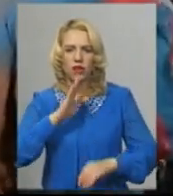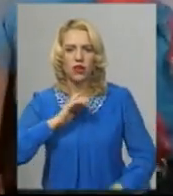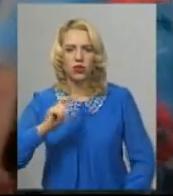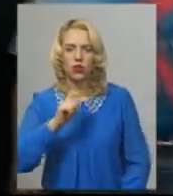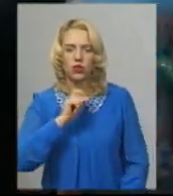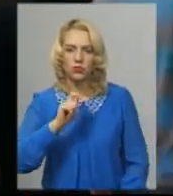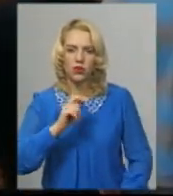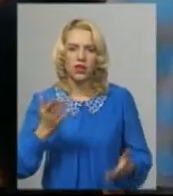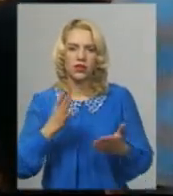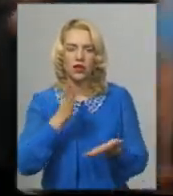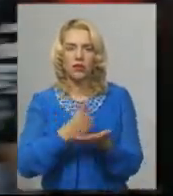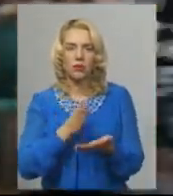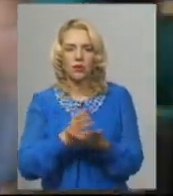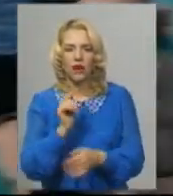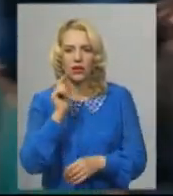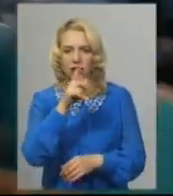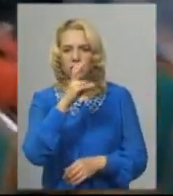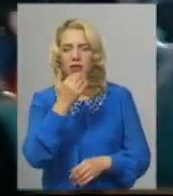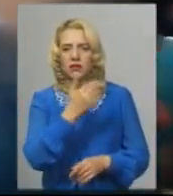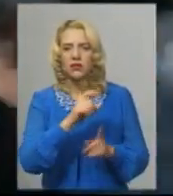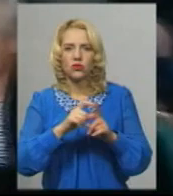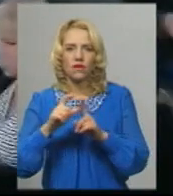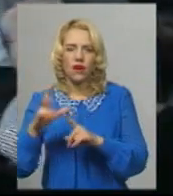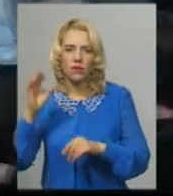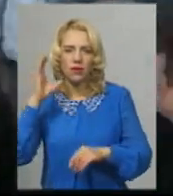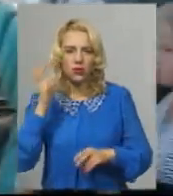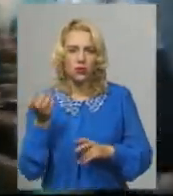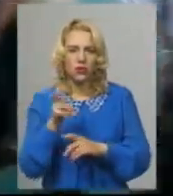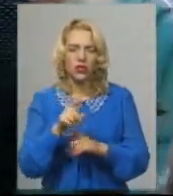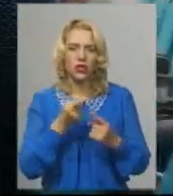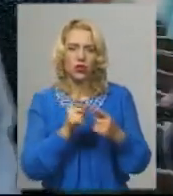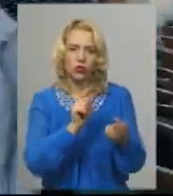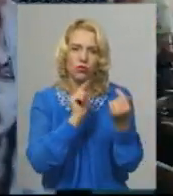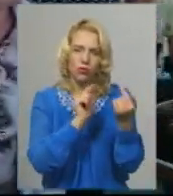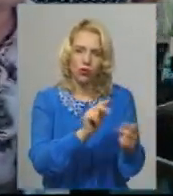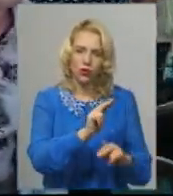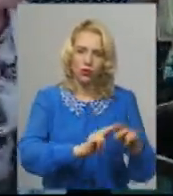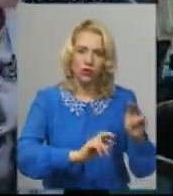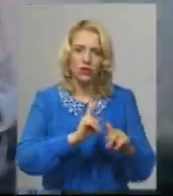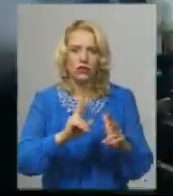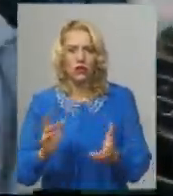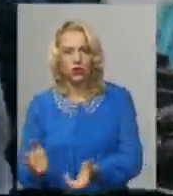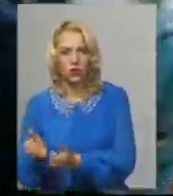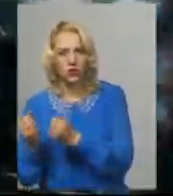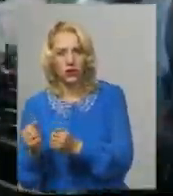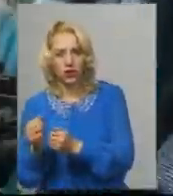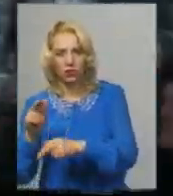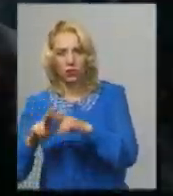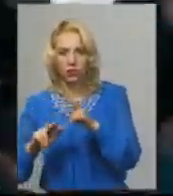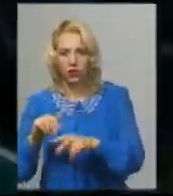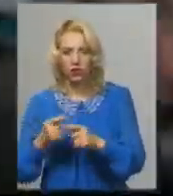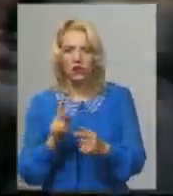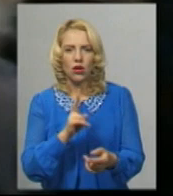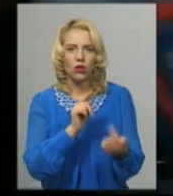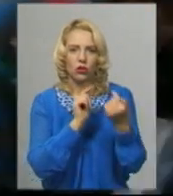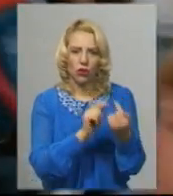Анастасія Збродова, котра перебуває там. За її словами, на слухання прийшли ті, хто проти будівництва, і ті, хто його підтримує. Противники зведення торгового